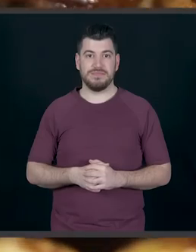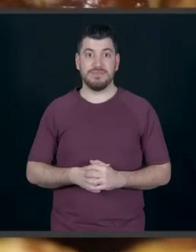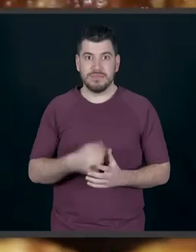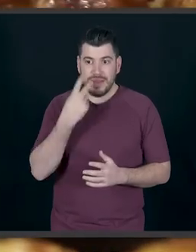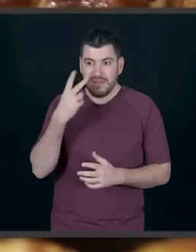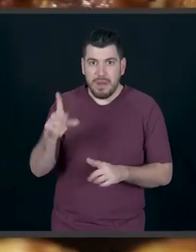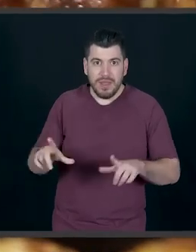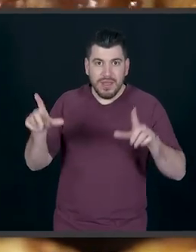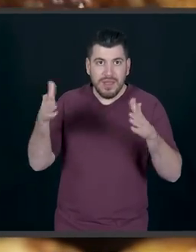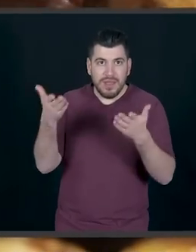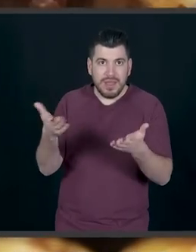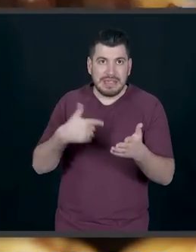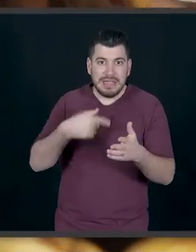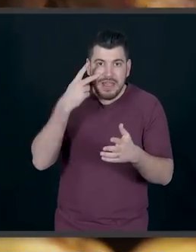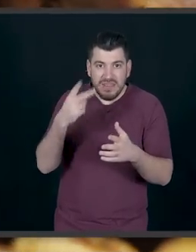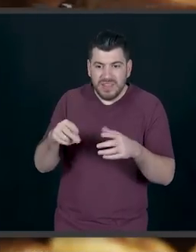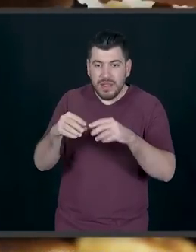Εκεί το βλέπετε, κοιτάξτε.